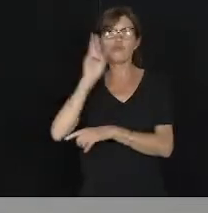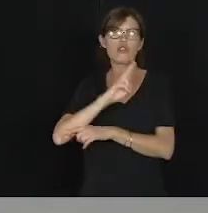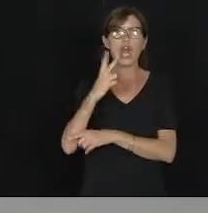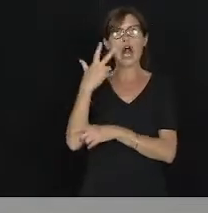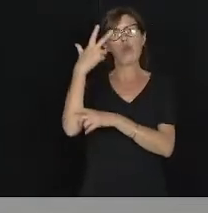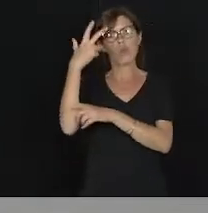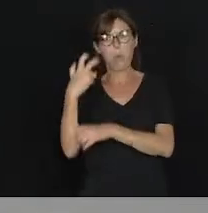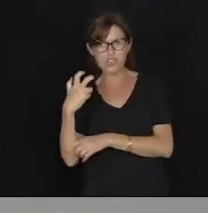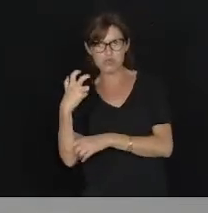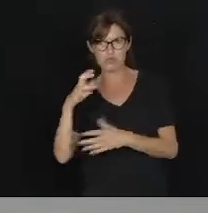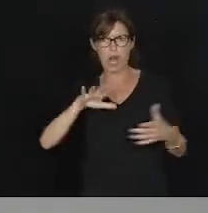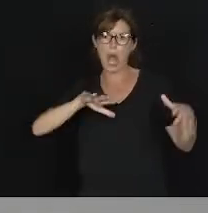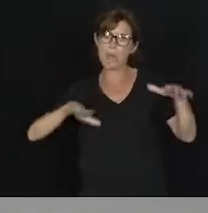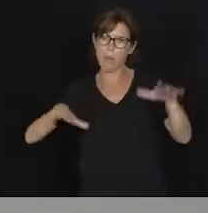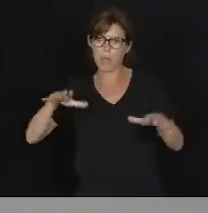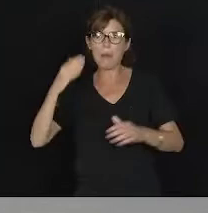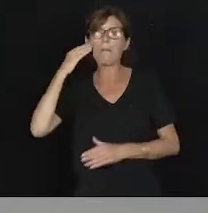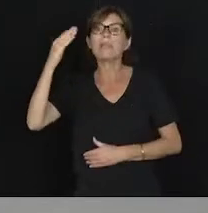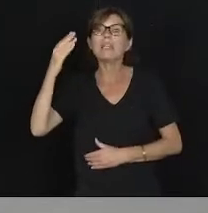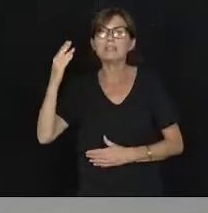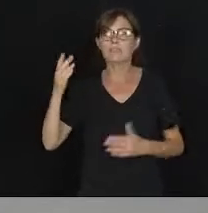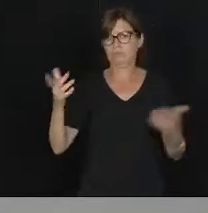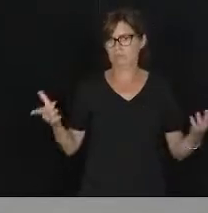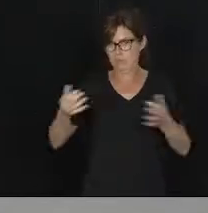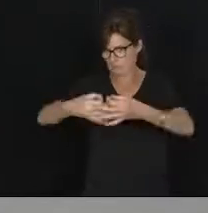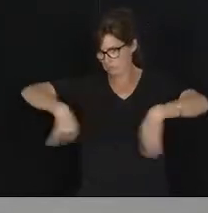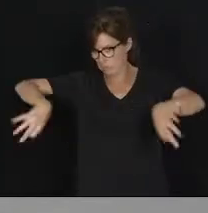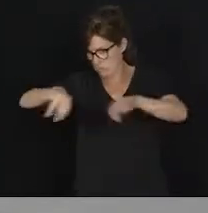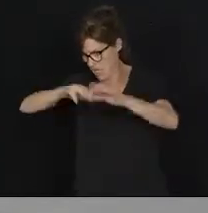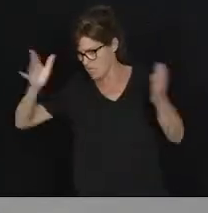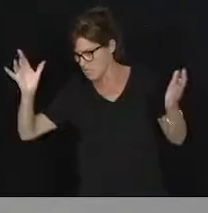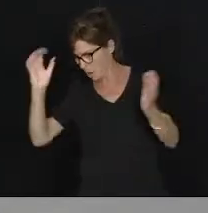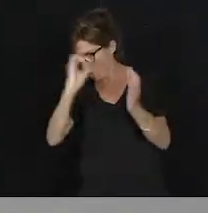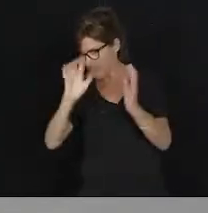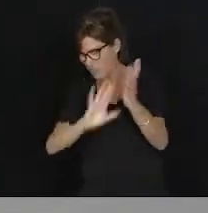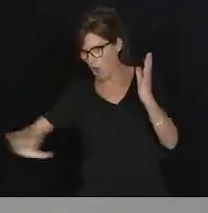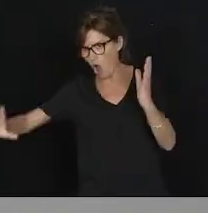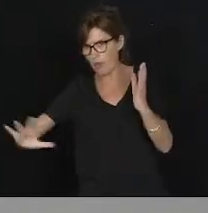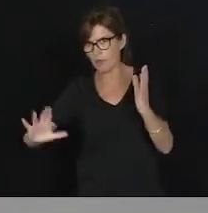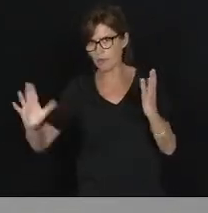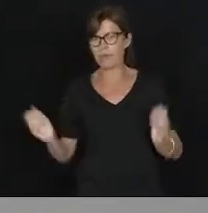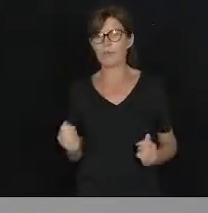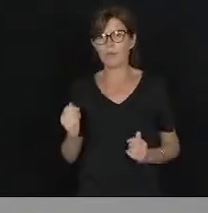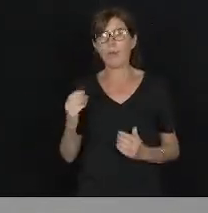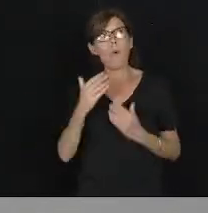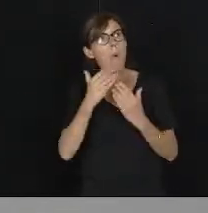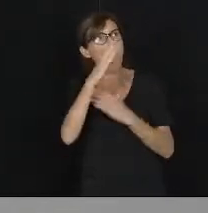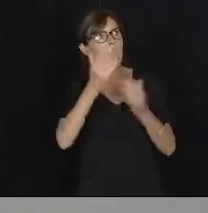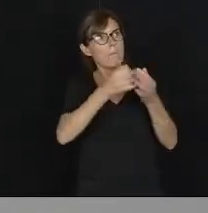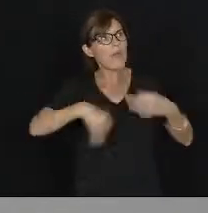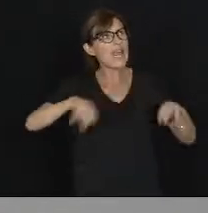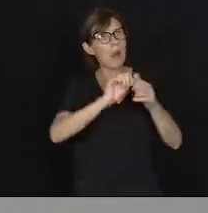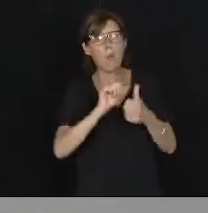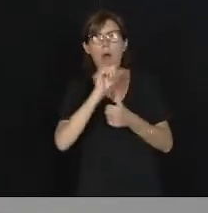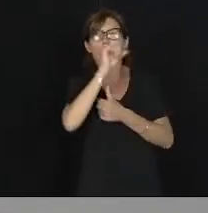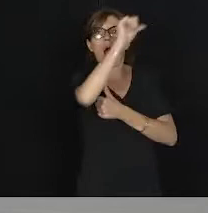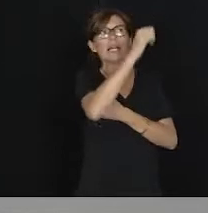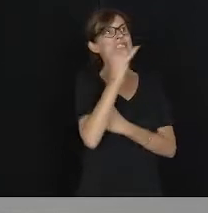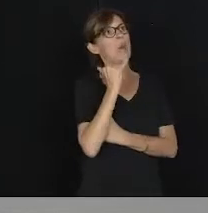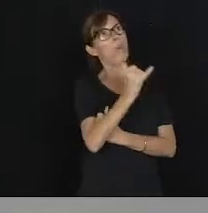sur le front occidental, mais beaucoup plus évidemment pour des combattants des contrées plus lointaines, et bien ce décompte des jours devient peu à